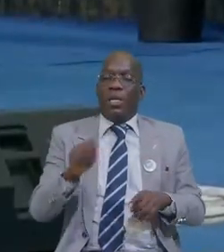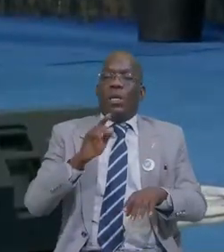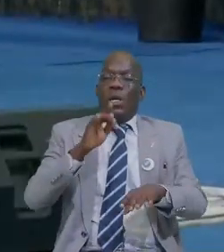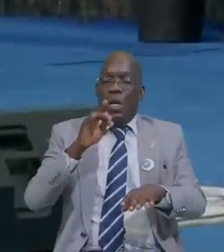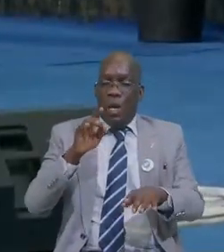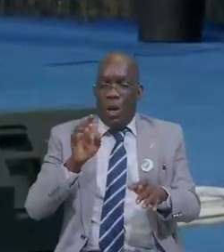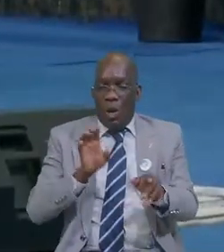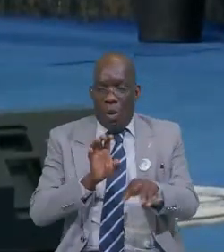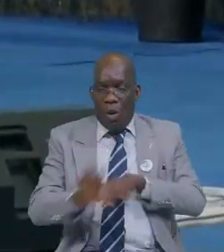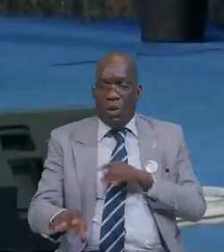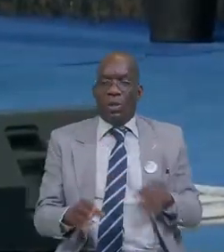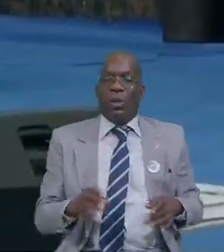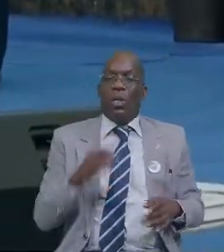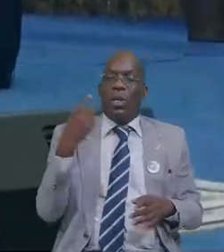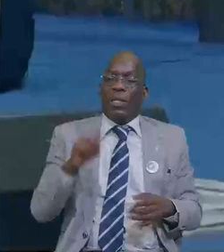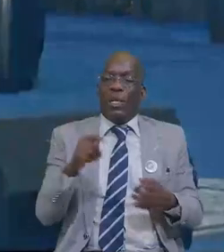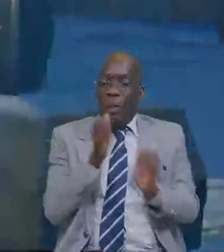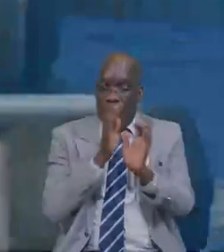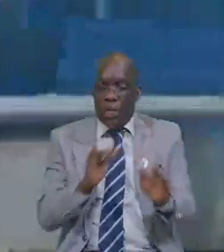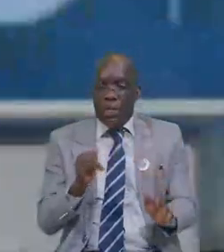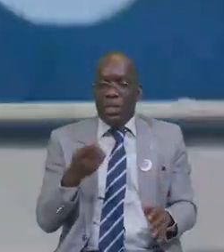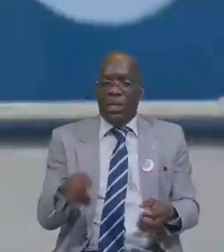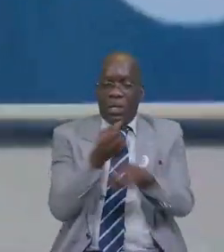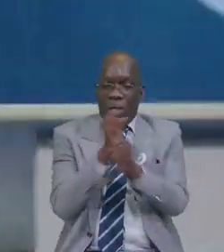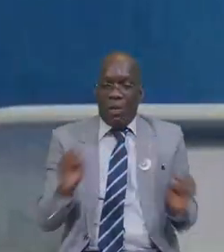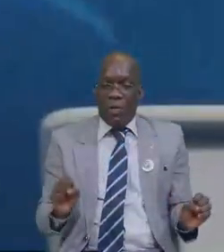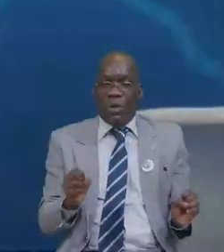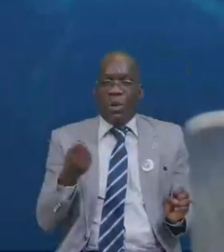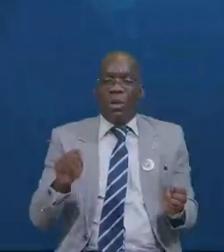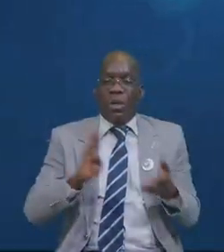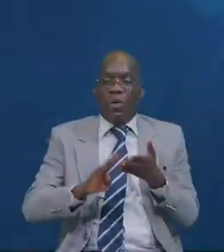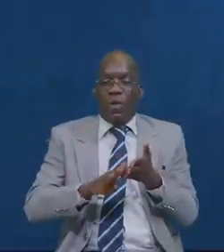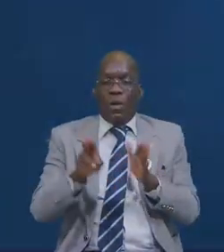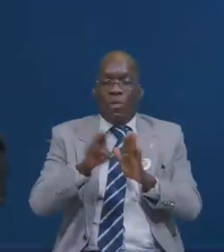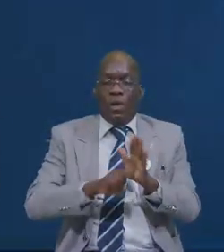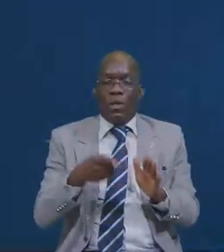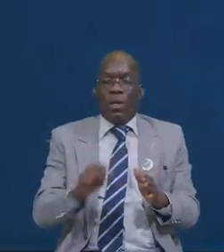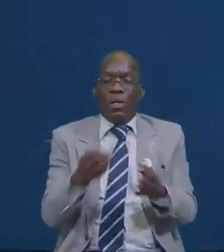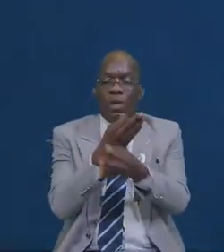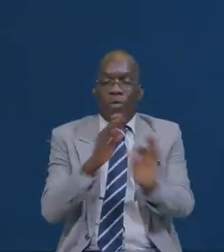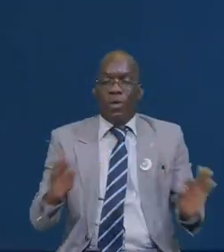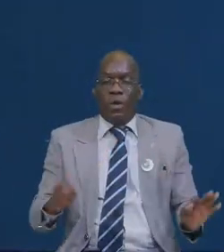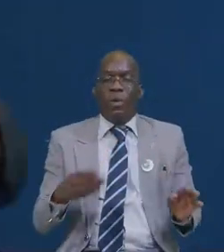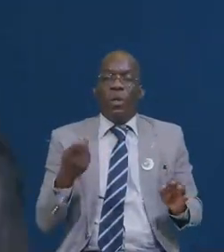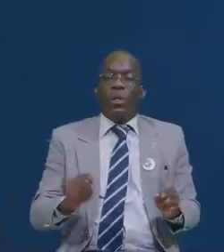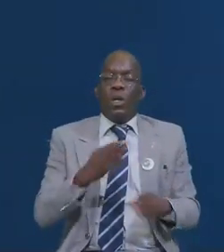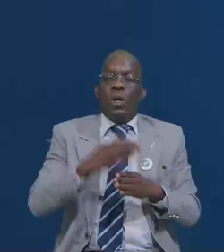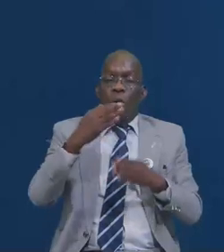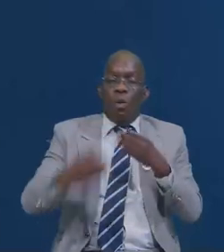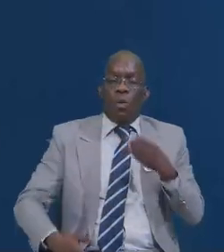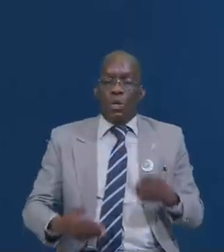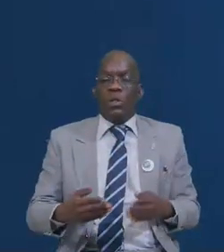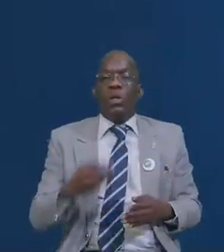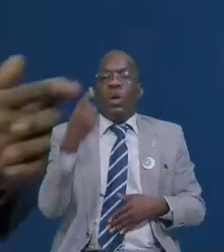les bénédictions, le salut, le pardon, la libération, la